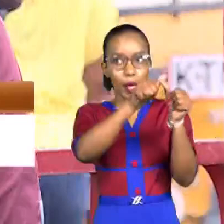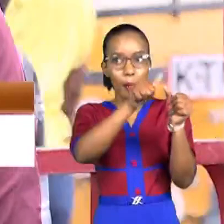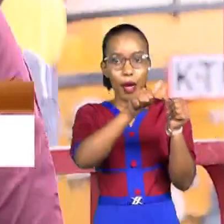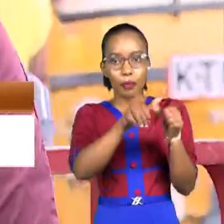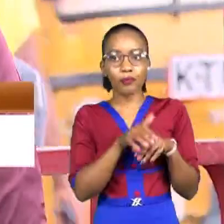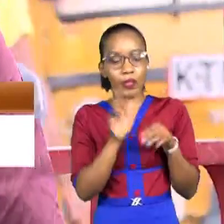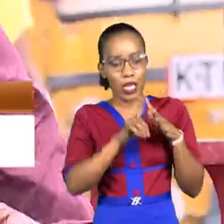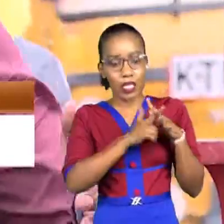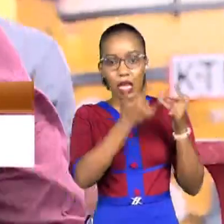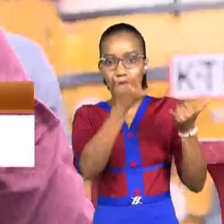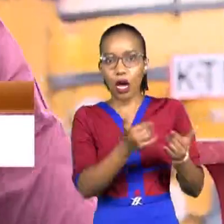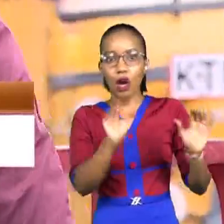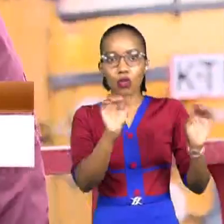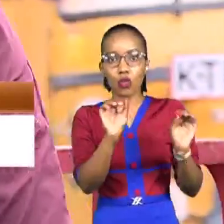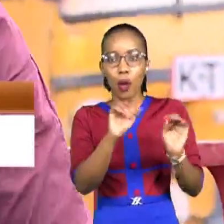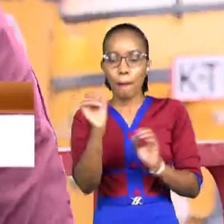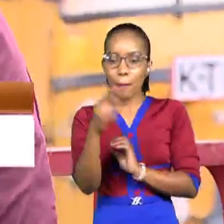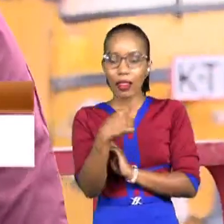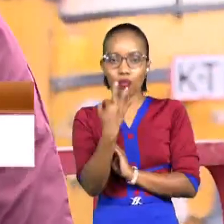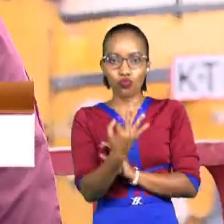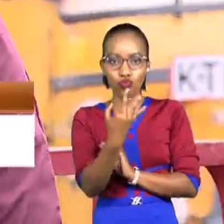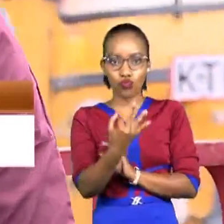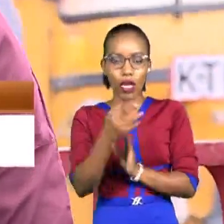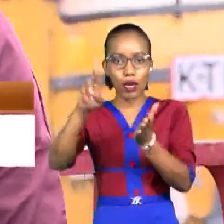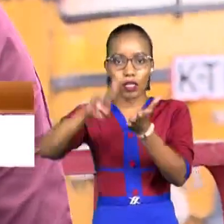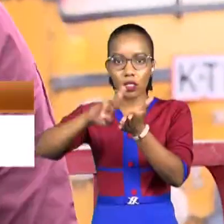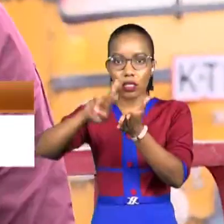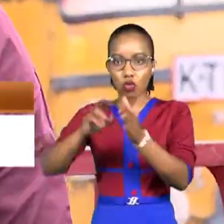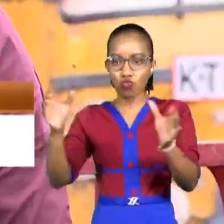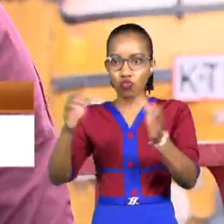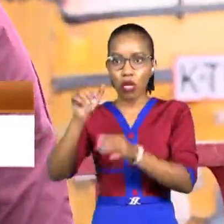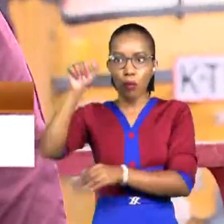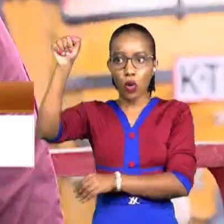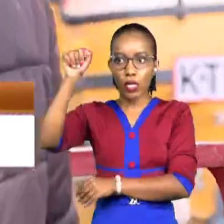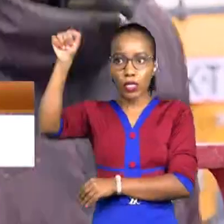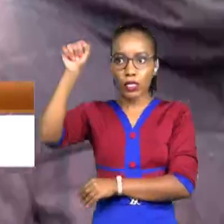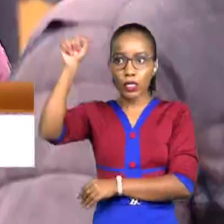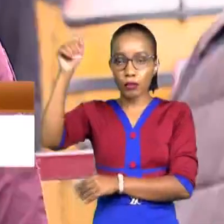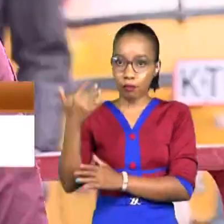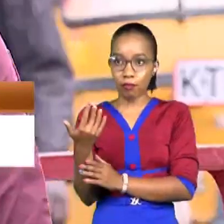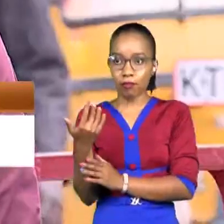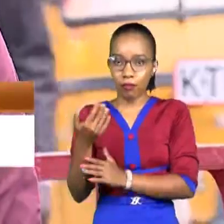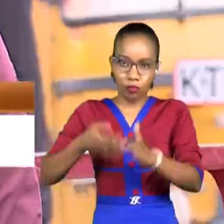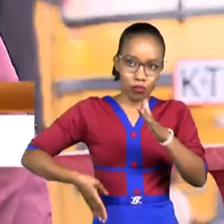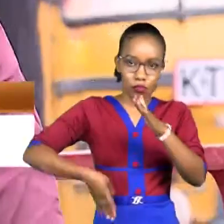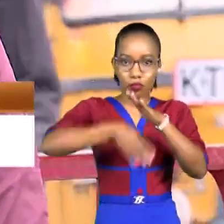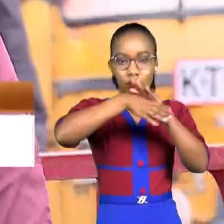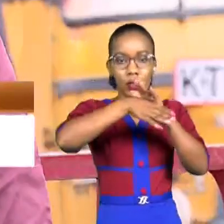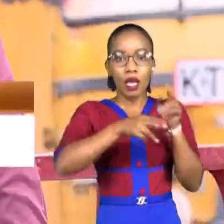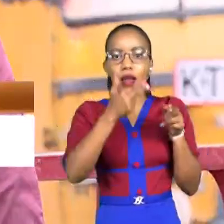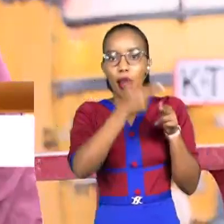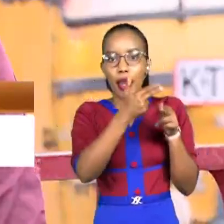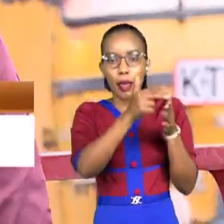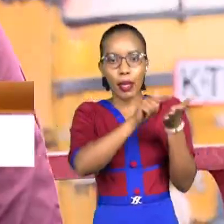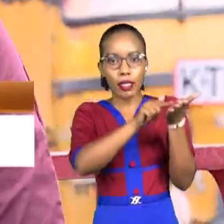hii haijaanza sasa hivi. Mnamo hapo mwezi Machi, msajili wa vyama vya kisiasa nchini alikuwa amependekeza kuondolewa kwa jina lake kutoka